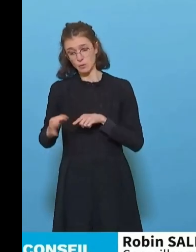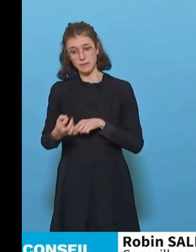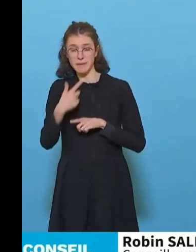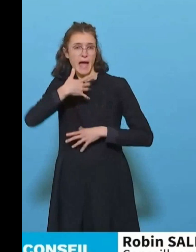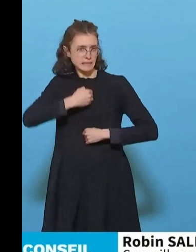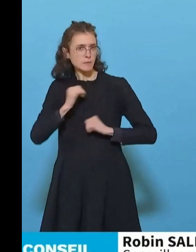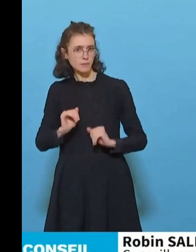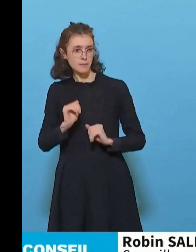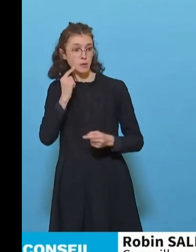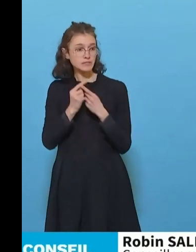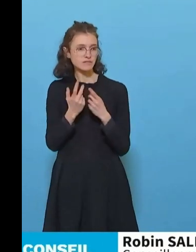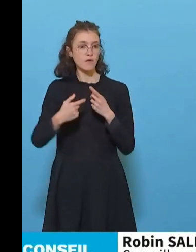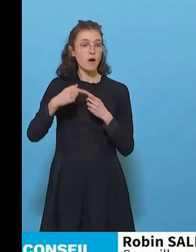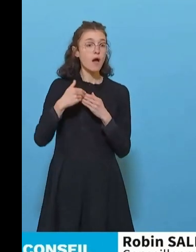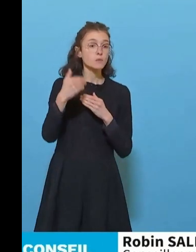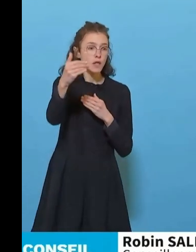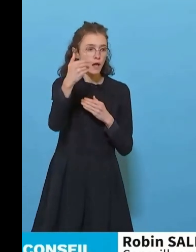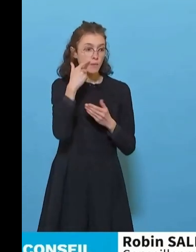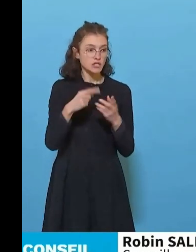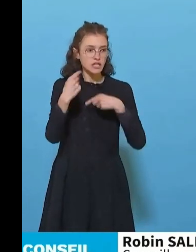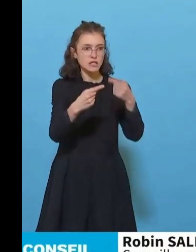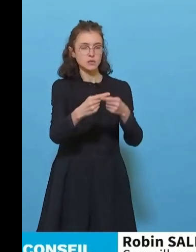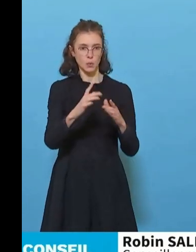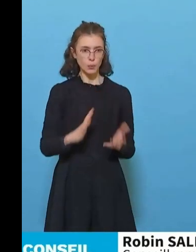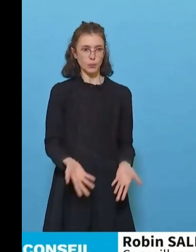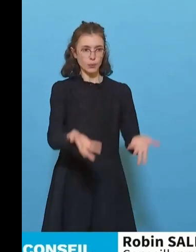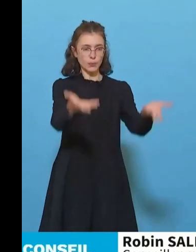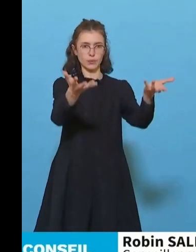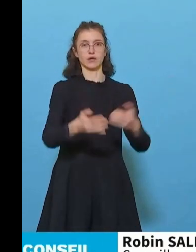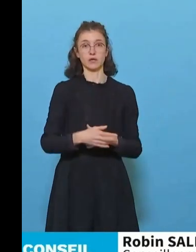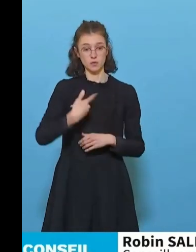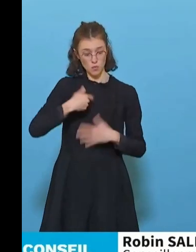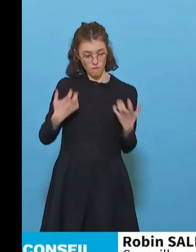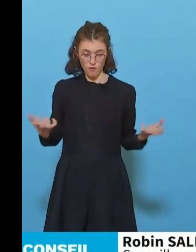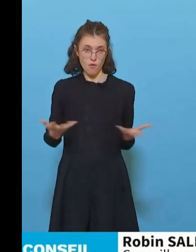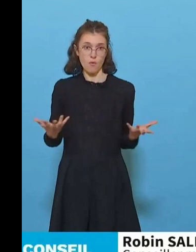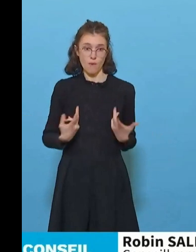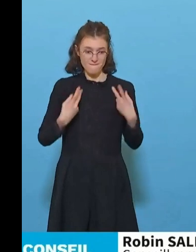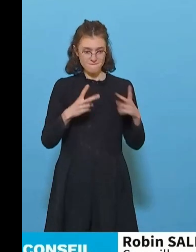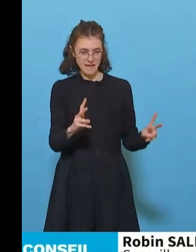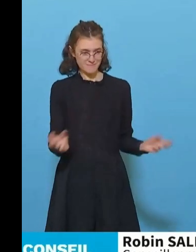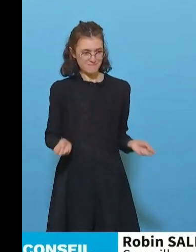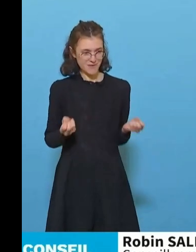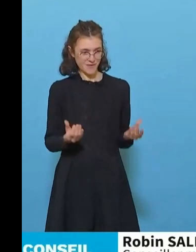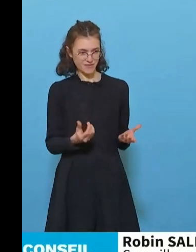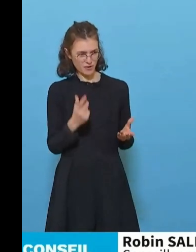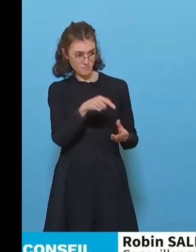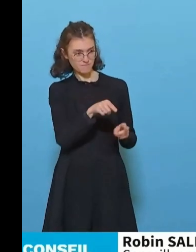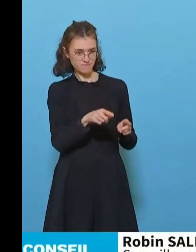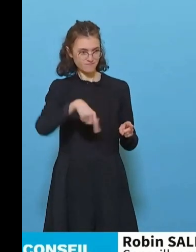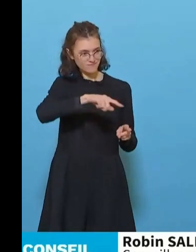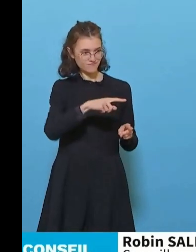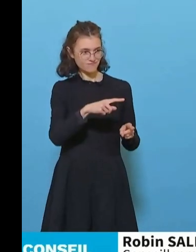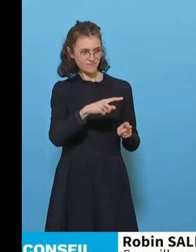générations futures. Nous faisons le choix de continuer de faire de notre ville un bouclier au service de tous, de protéger les